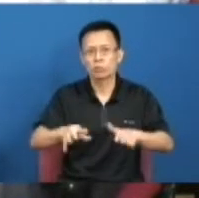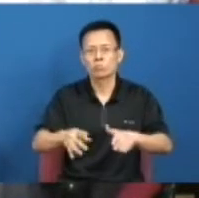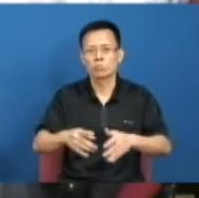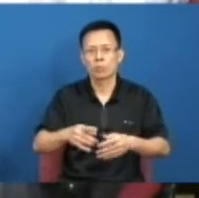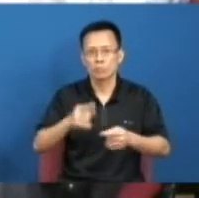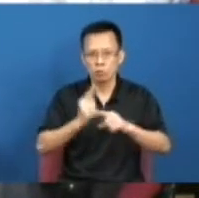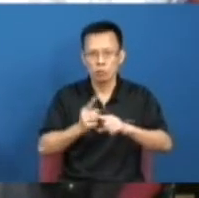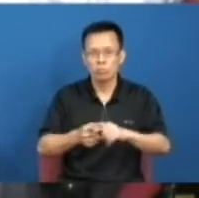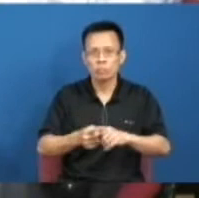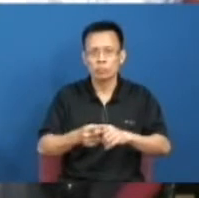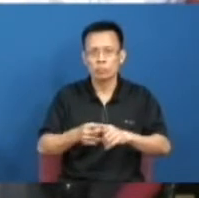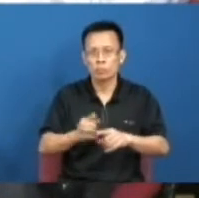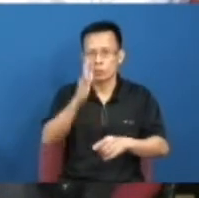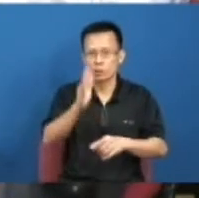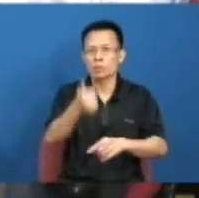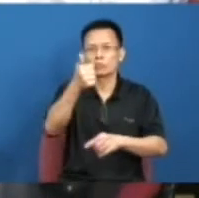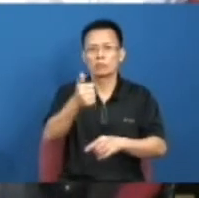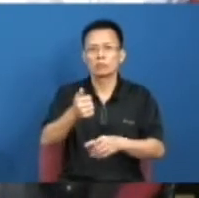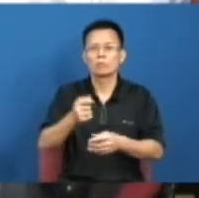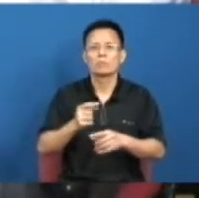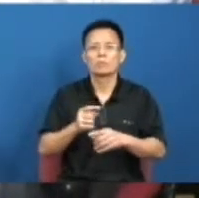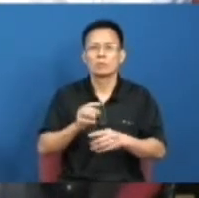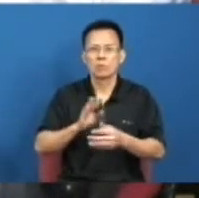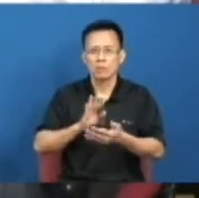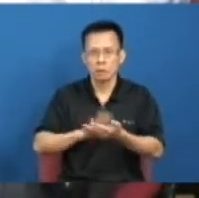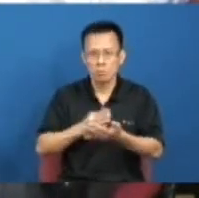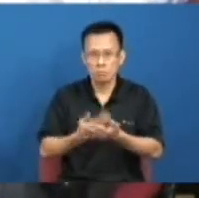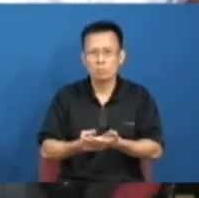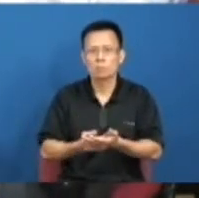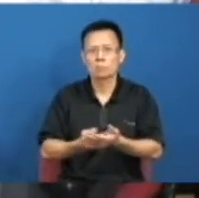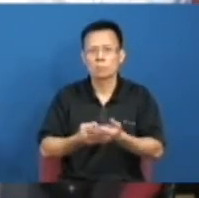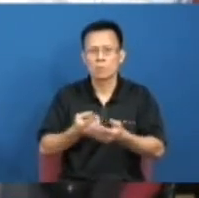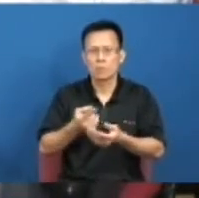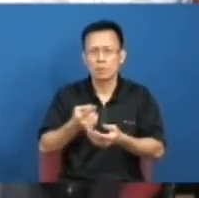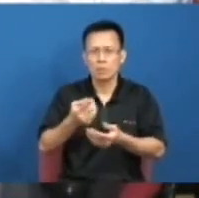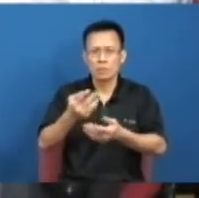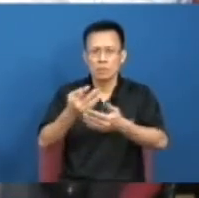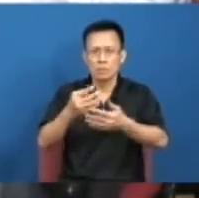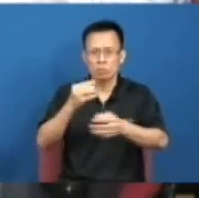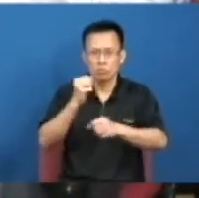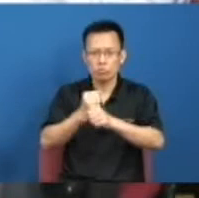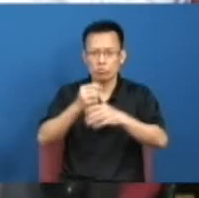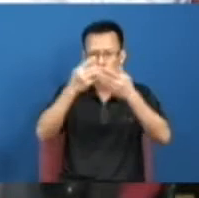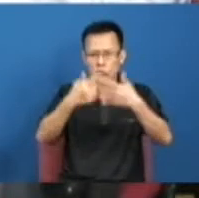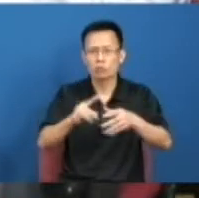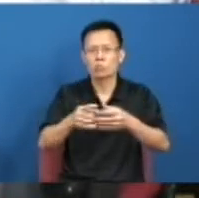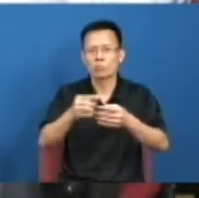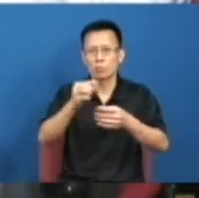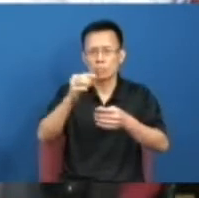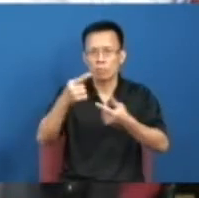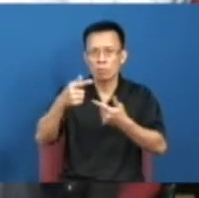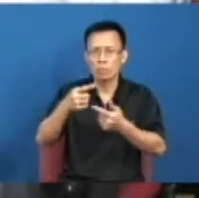事，即是譬如有些地方沒有漏呢，咦，之後做完怎麼會有漏呢？怎麼說這些就是由於